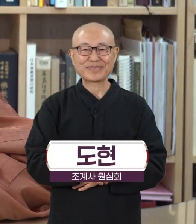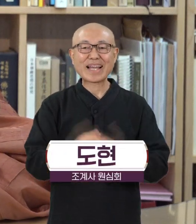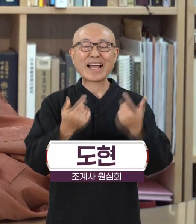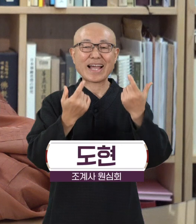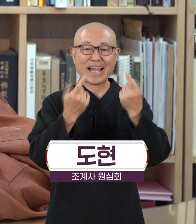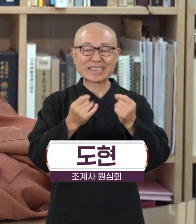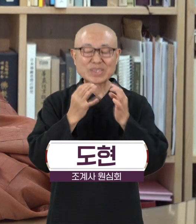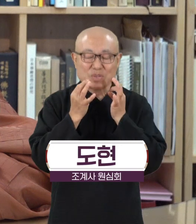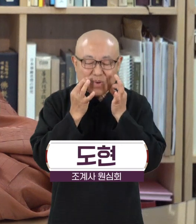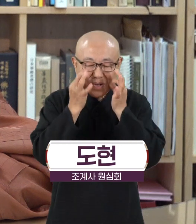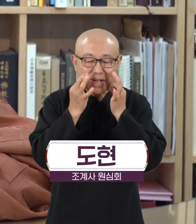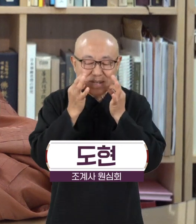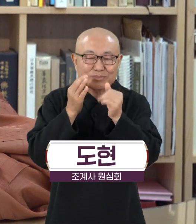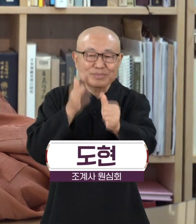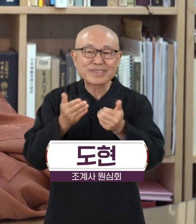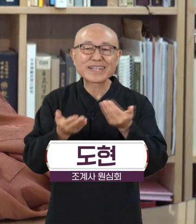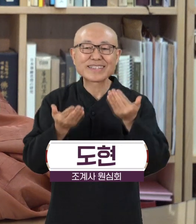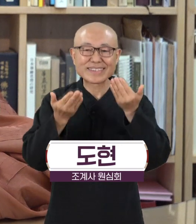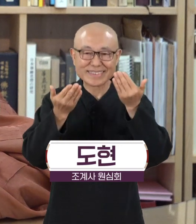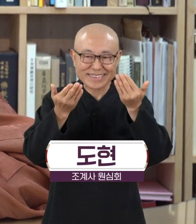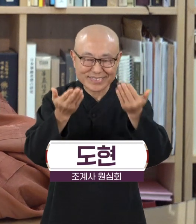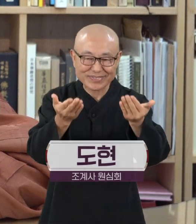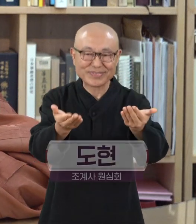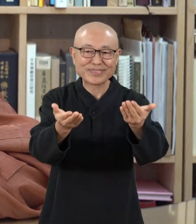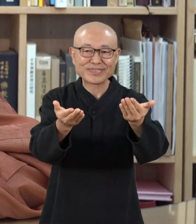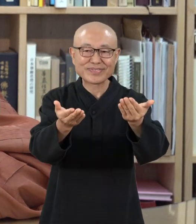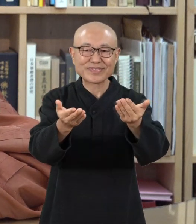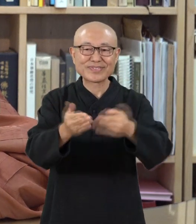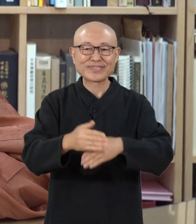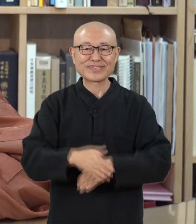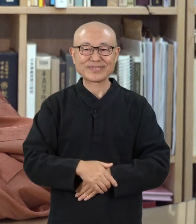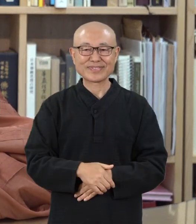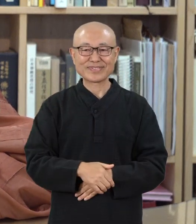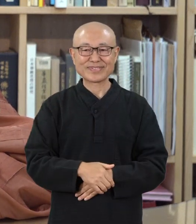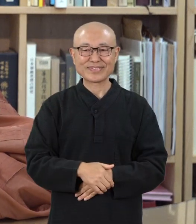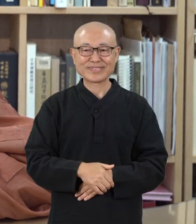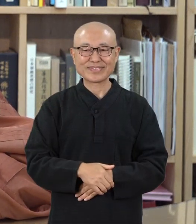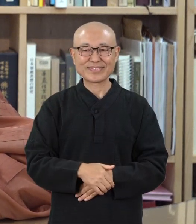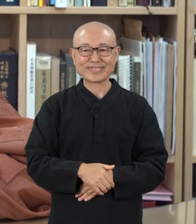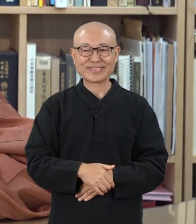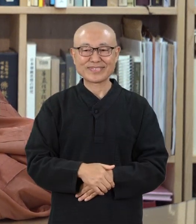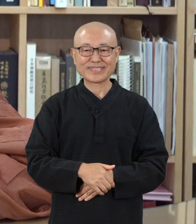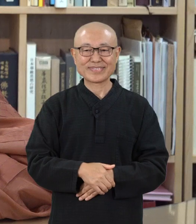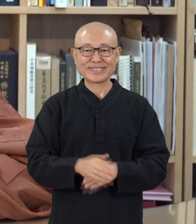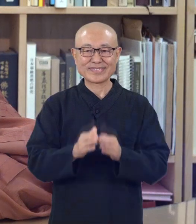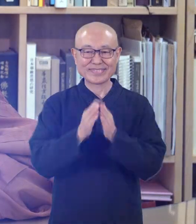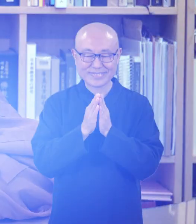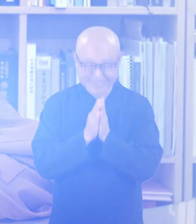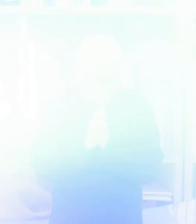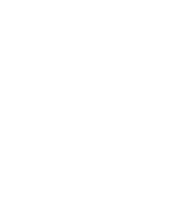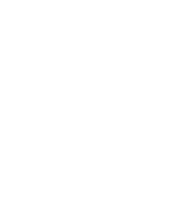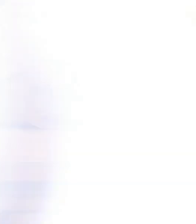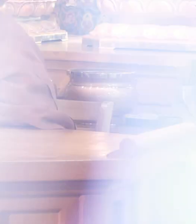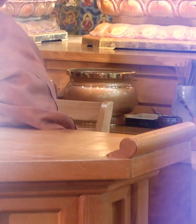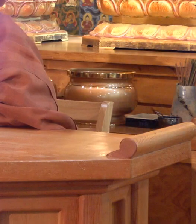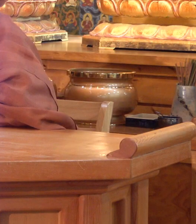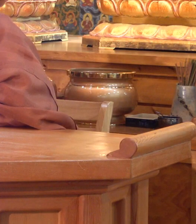노력해 보시도록 같이 마음 써주시기를 부탁드립니다.